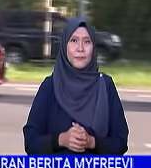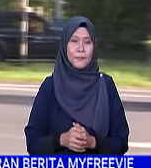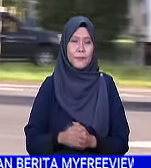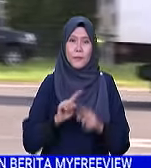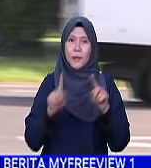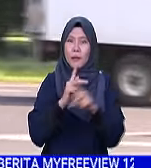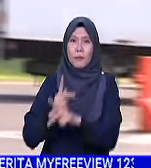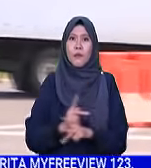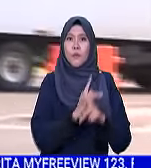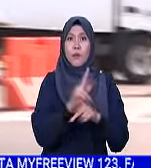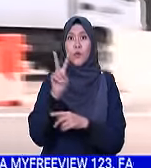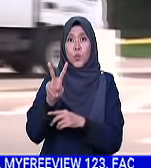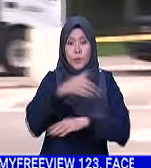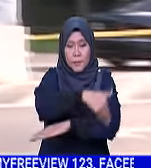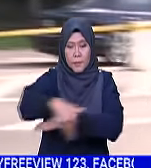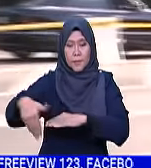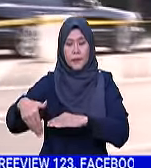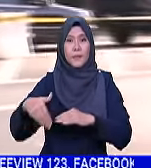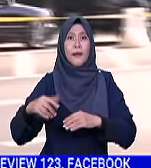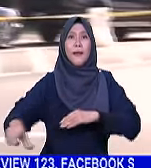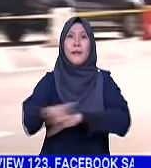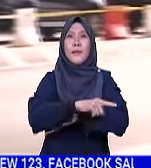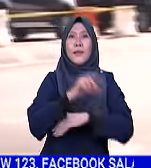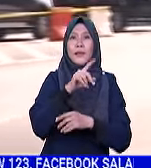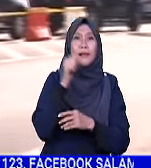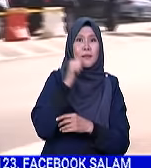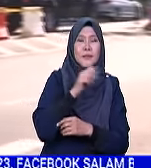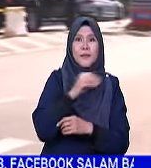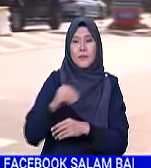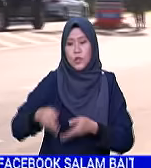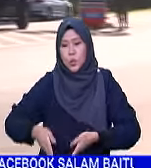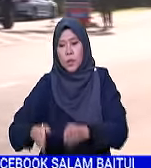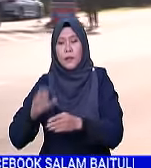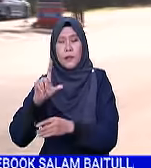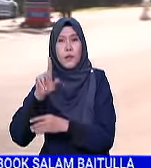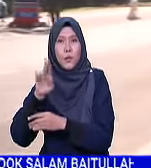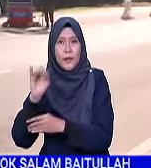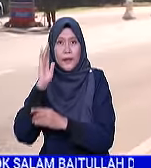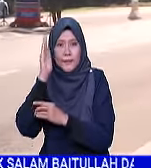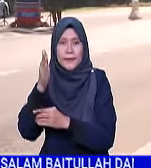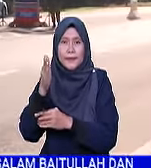Bagaimanapun, kawalan di dua sempadan negeri itu iaitu di Ladang Gadis dan Sungai Loi dipertingkat.